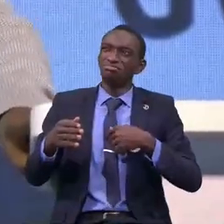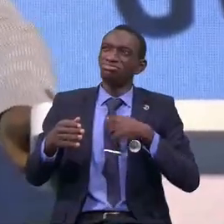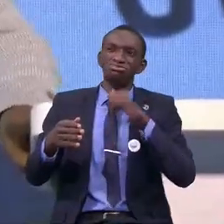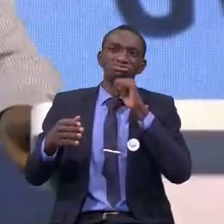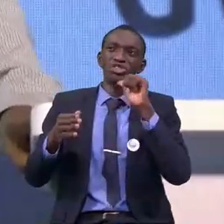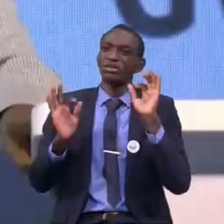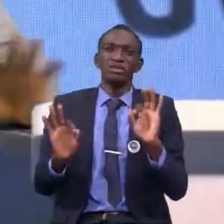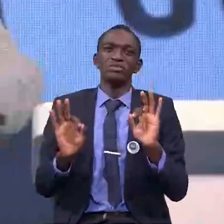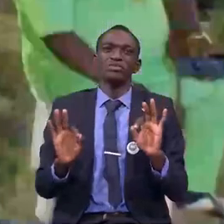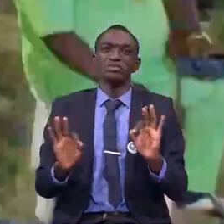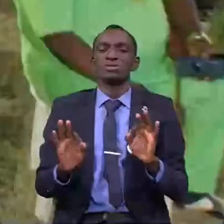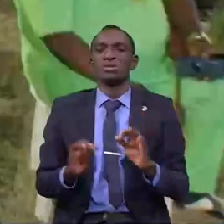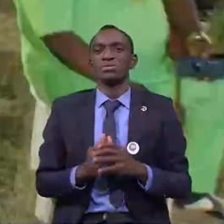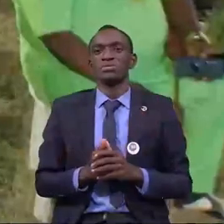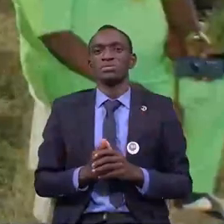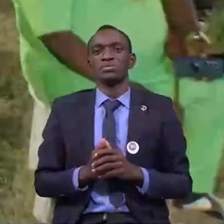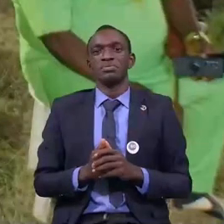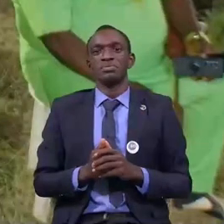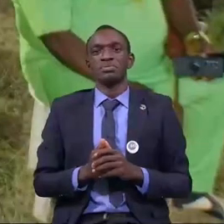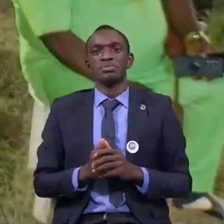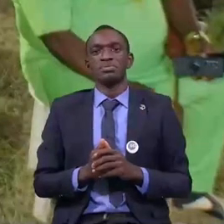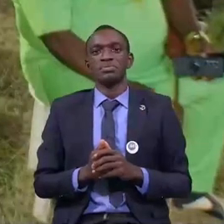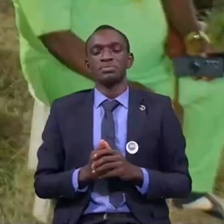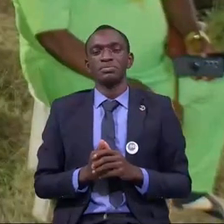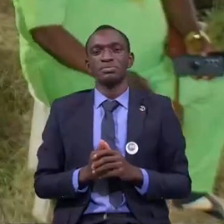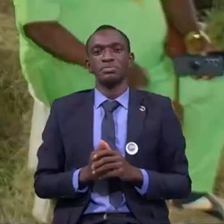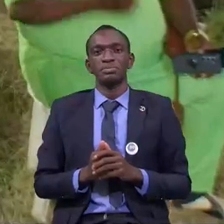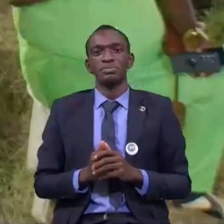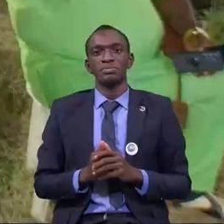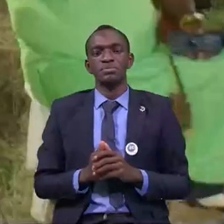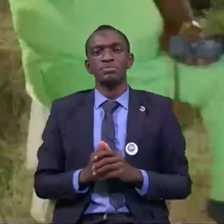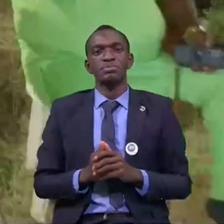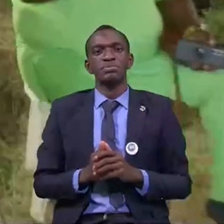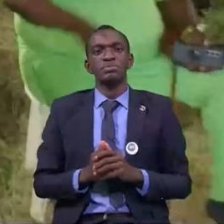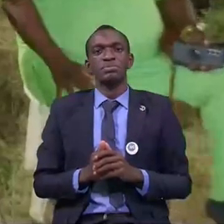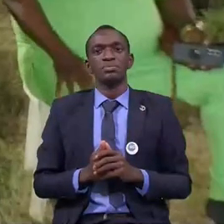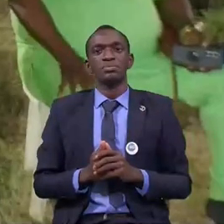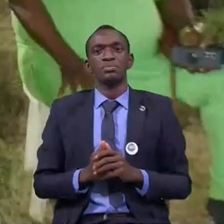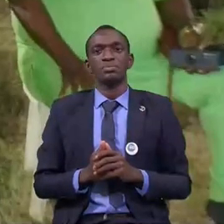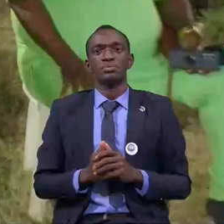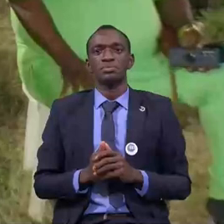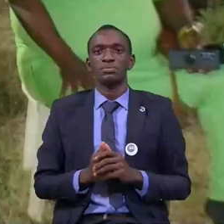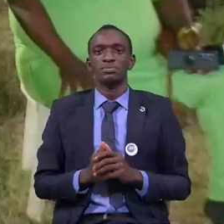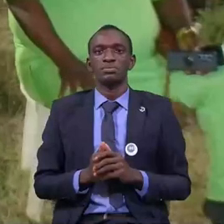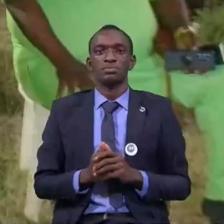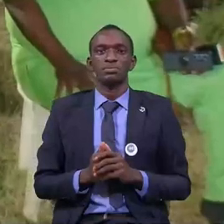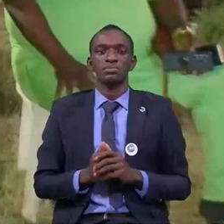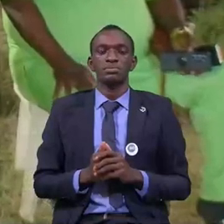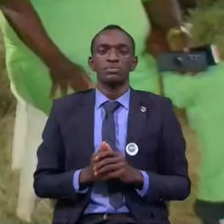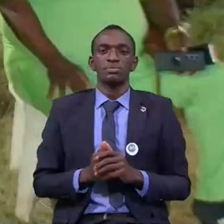Alors si je dois aller au ciel et avoir cette vie blanchâtre, immaculée, alors malheur à moi.